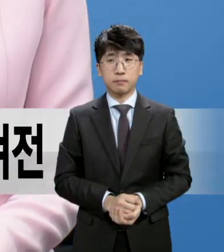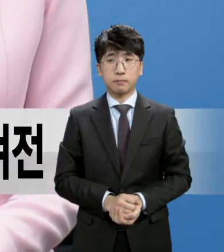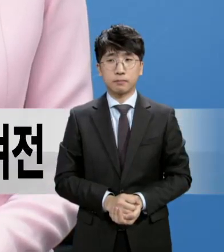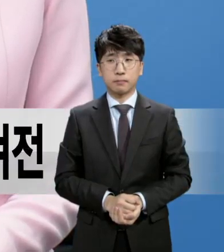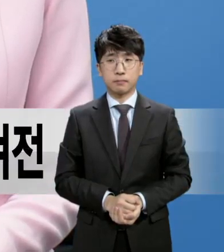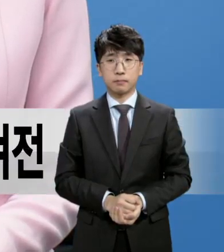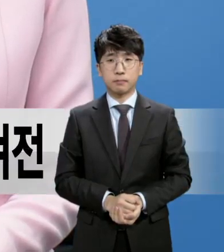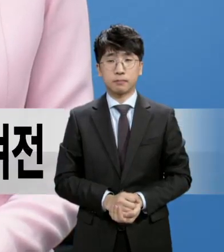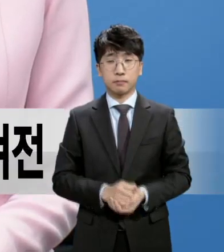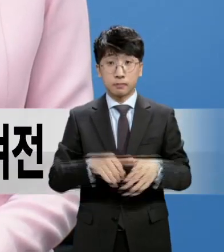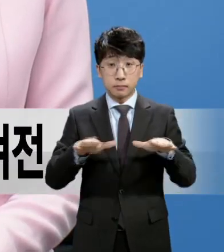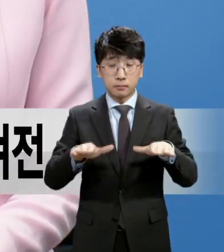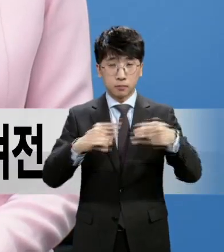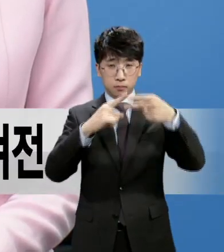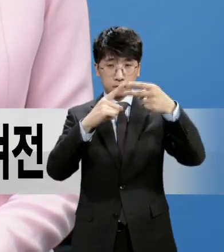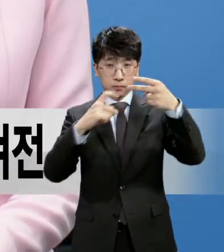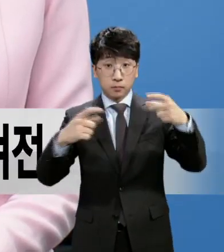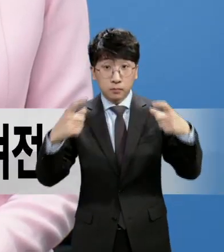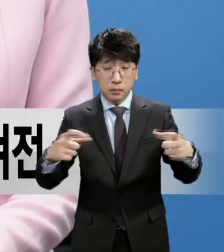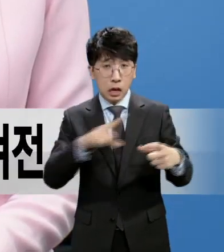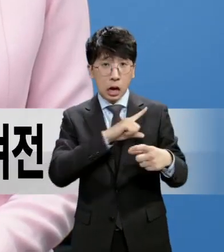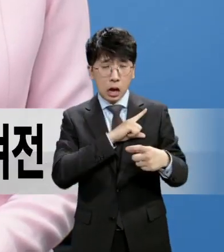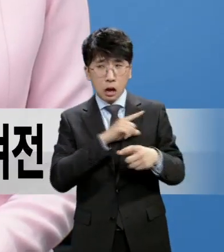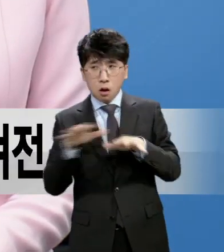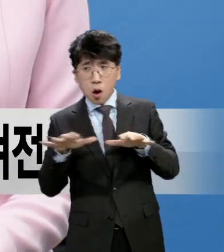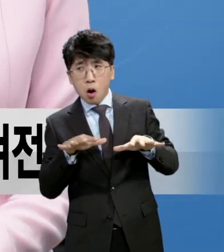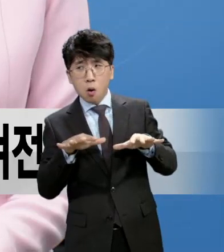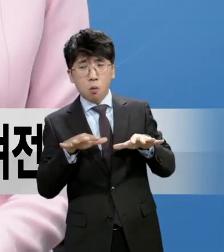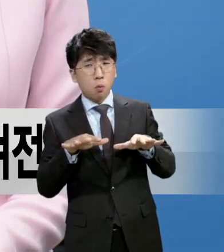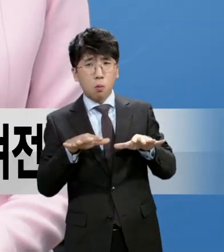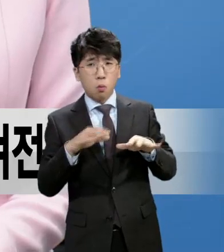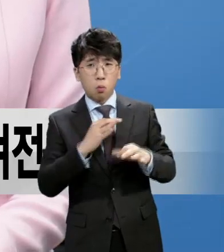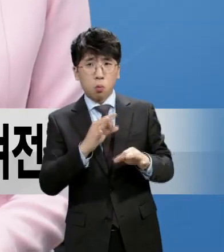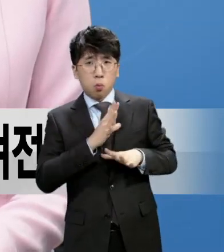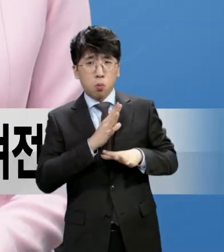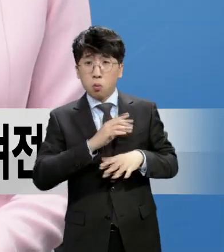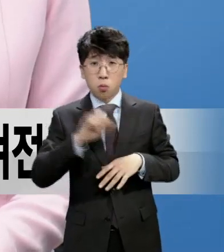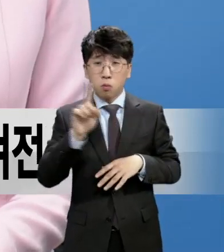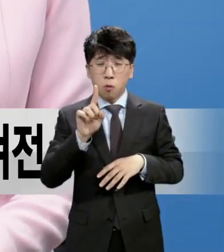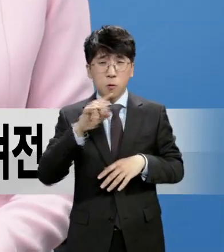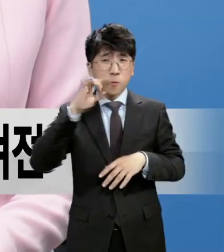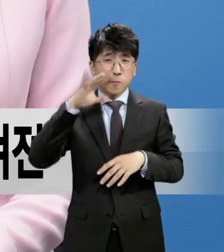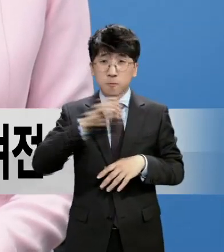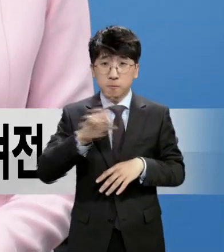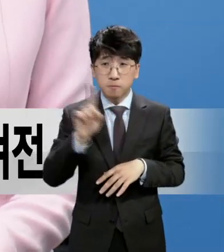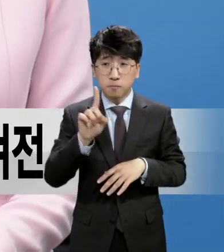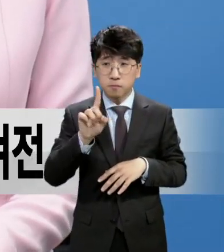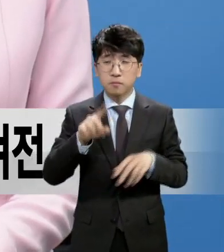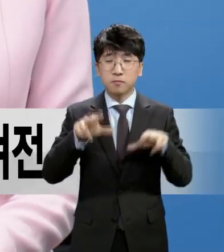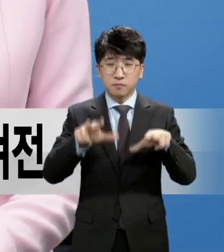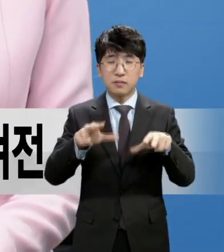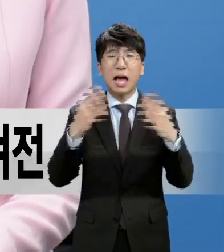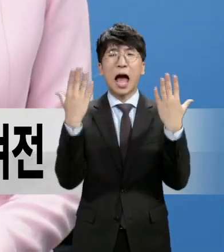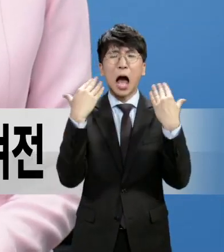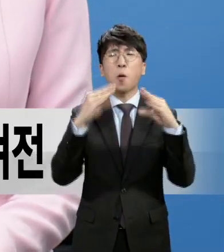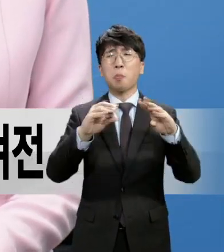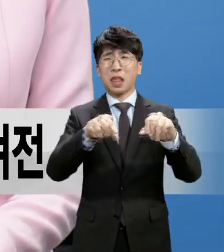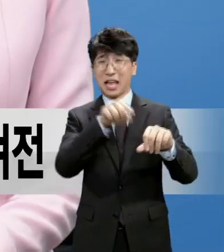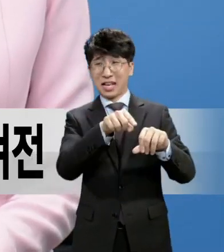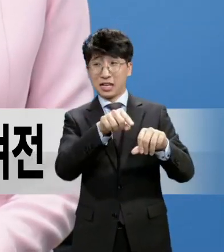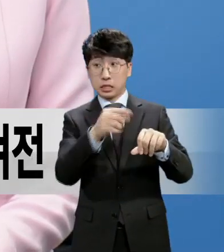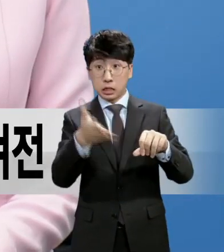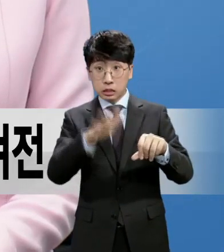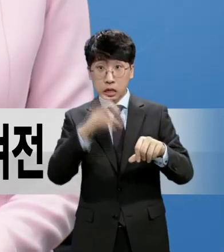동대문구의 가장 큰 이슈 중 하나인 전농동 학교 부지 문제에 대해 서울시가 서울 대표 도서관을 짓겠다고